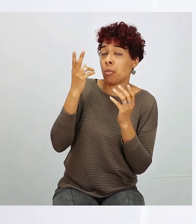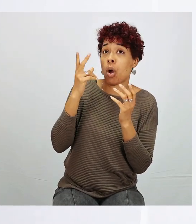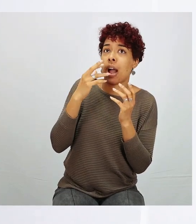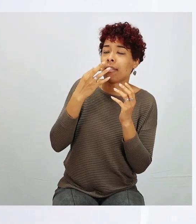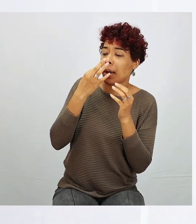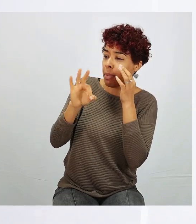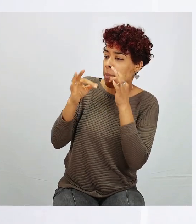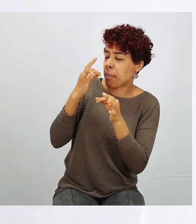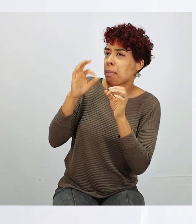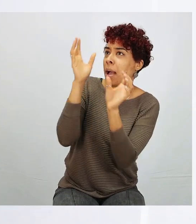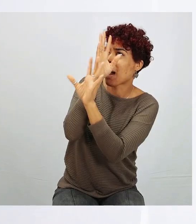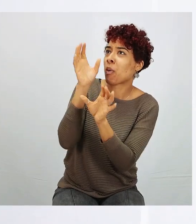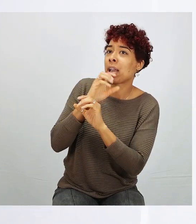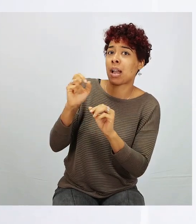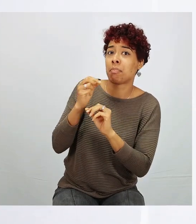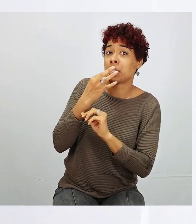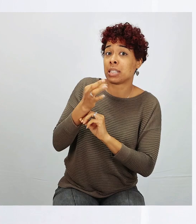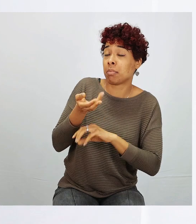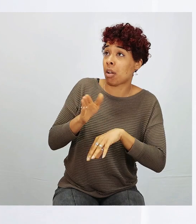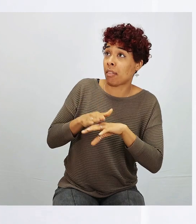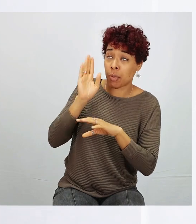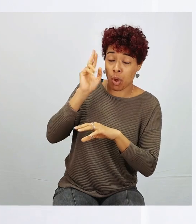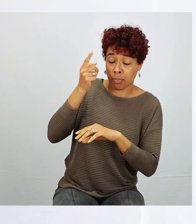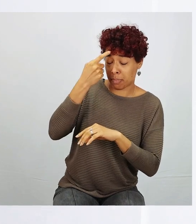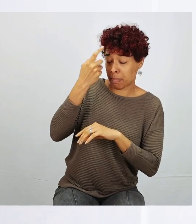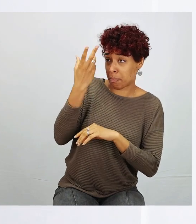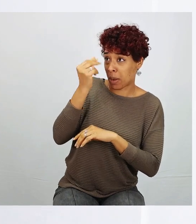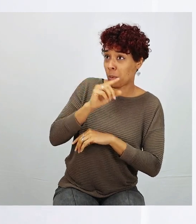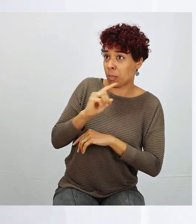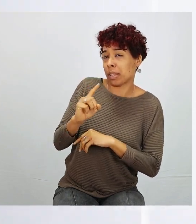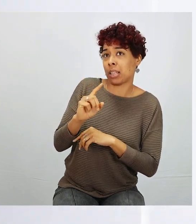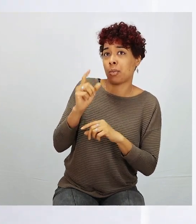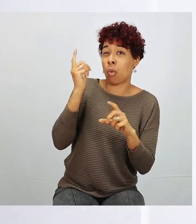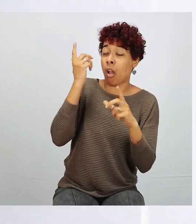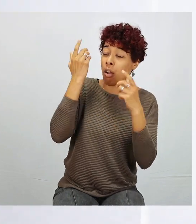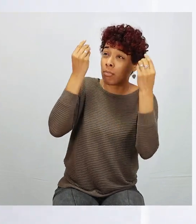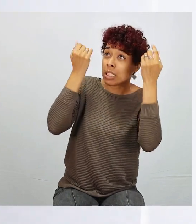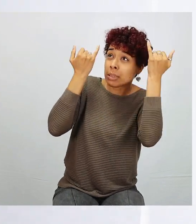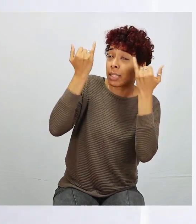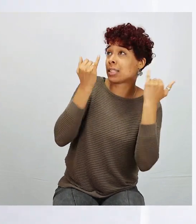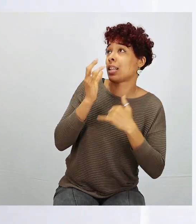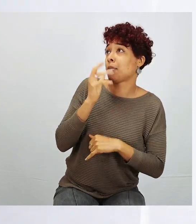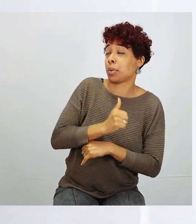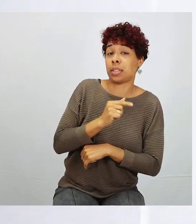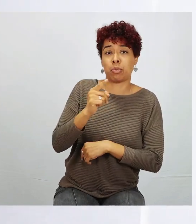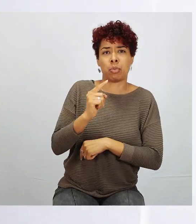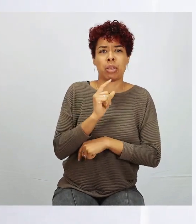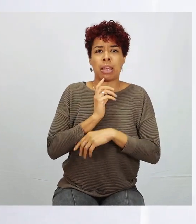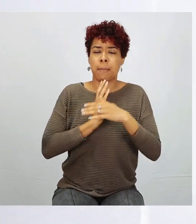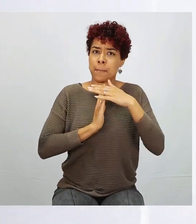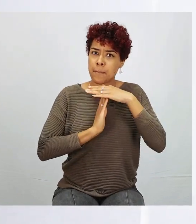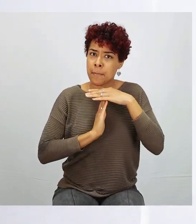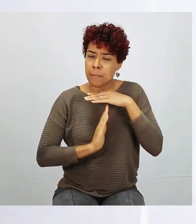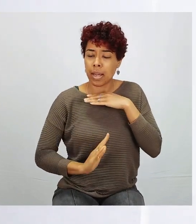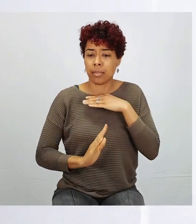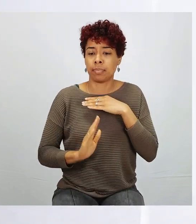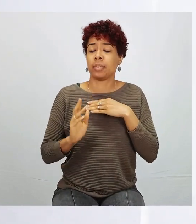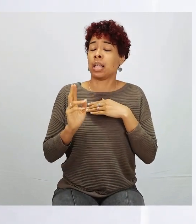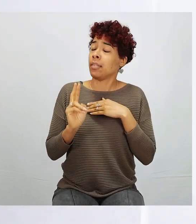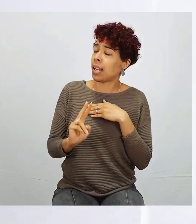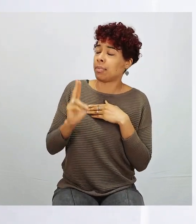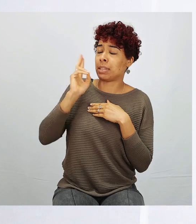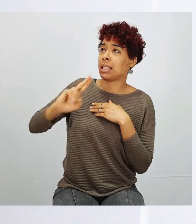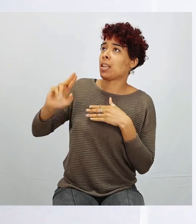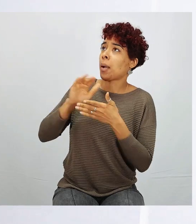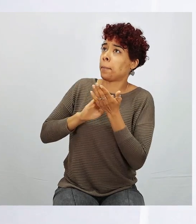merveilles qui me dépassent et que je ne conçois pas. Amen. » Il a cette humilité, Job, de dire « Mais Seigneur, pardon,